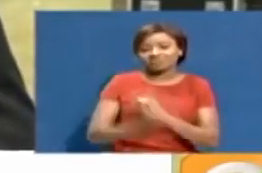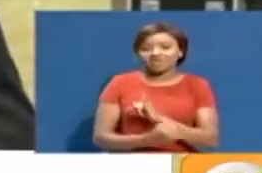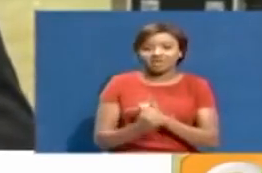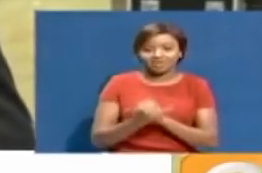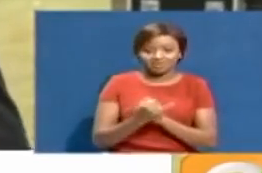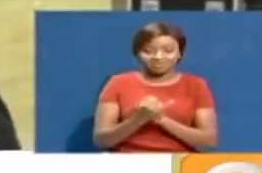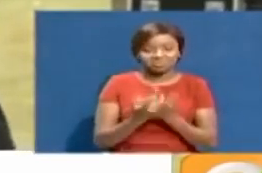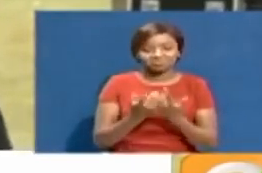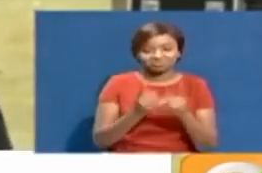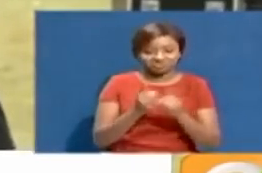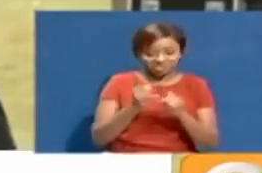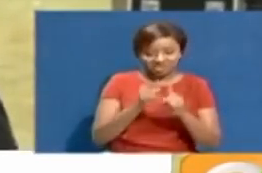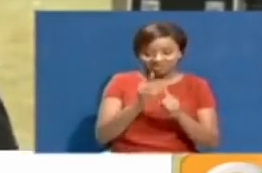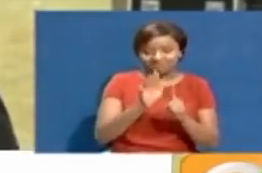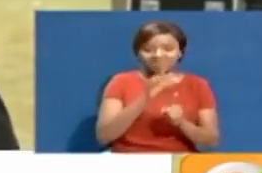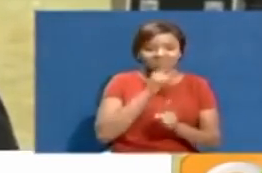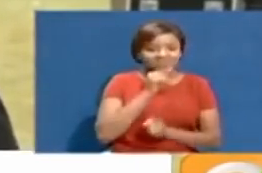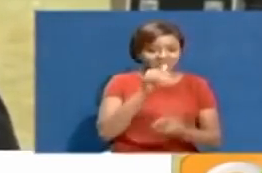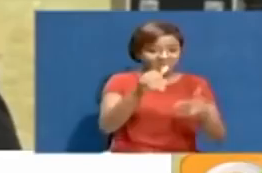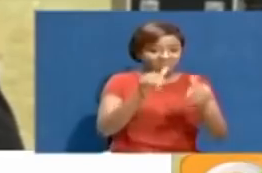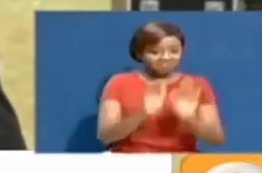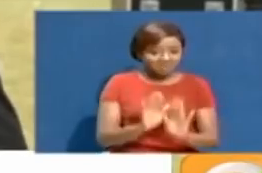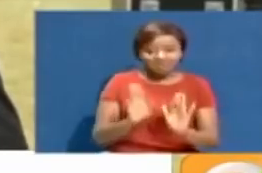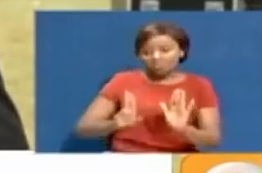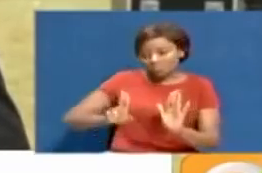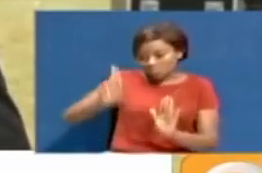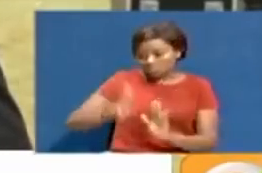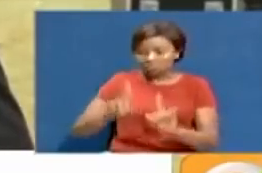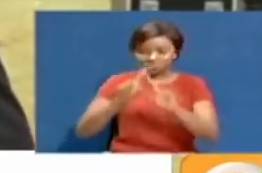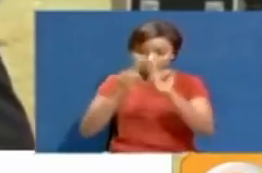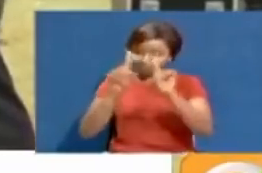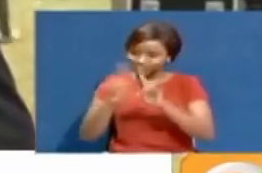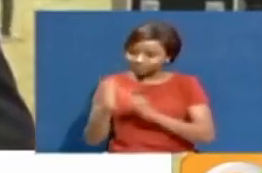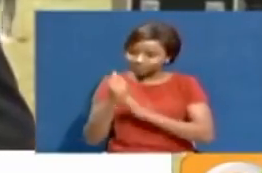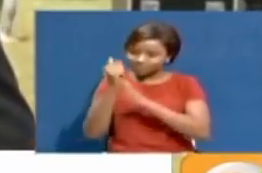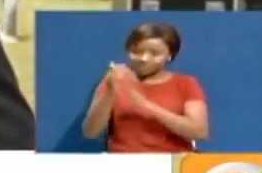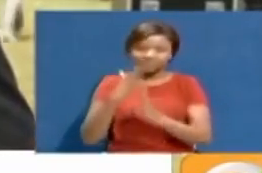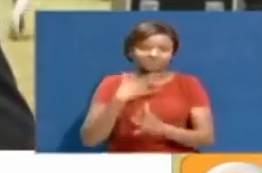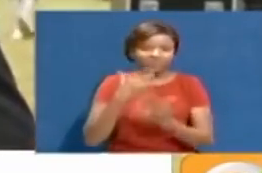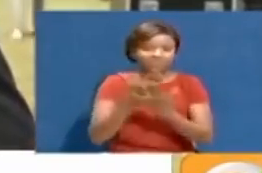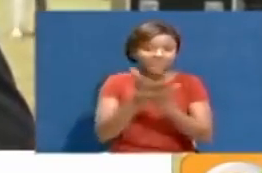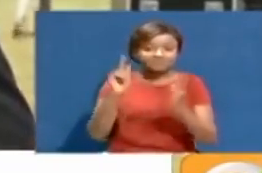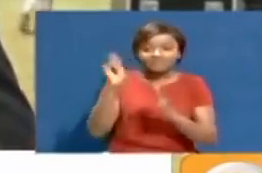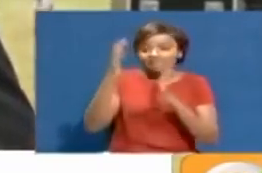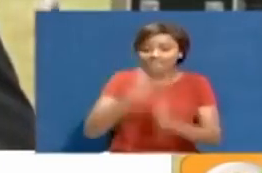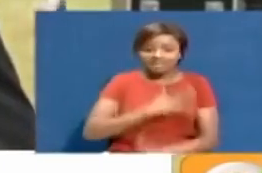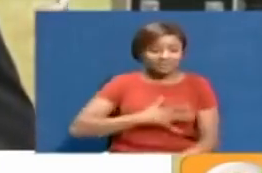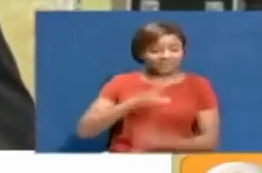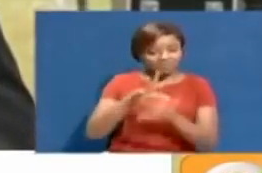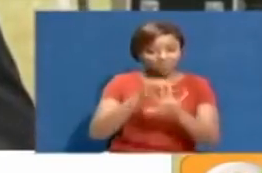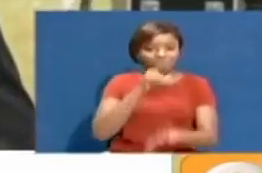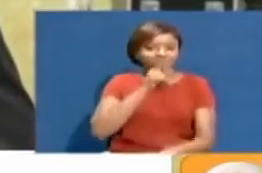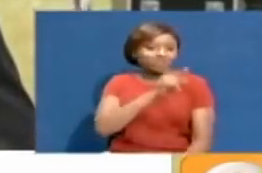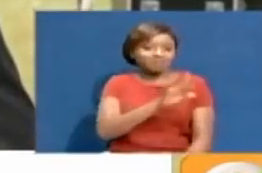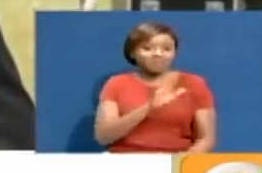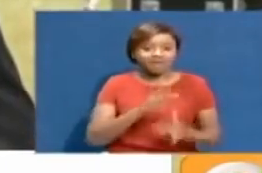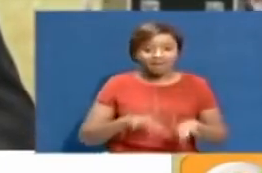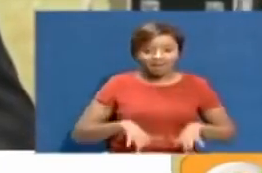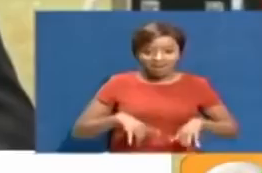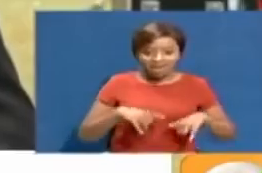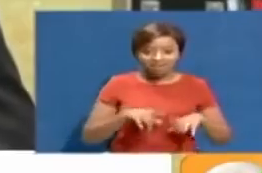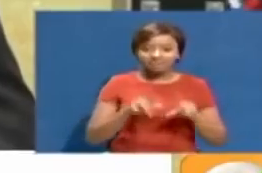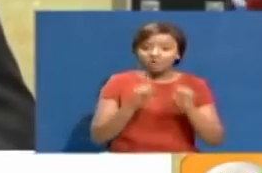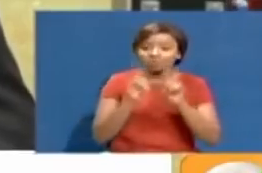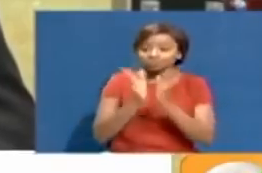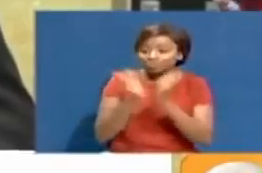zake Simeon Nyachae, Rais Uhuru Kenyatta na viongozi mbalimbali wamewataka wa Kenya kuiga mfano wa Nyachae, aswa